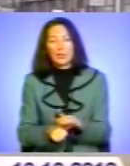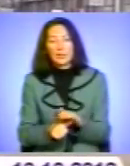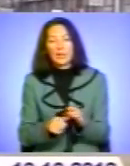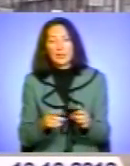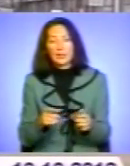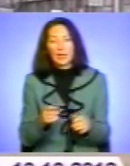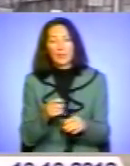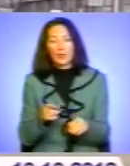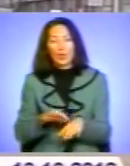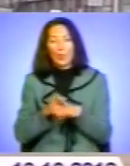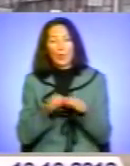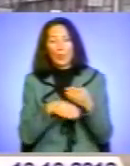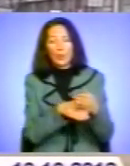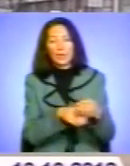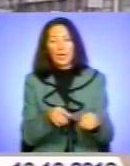допомогти вивести бізнес з тіні.